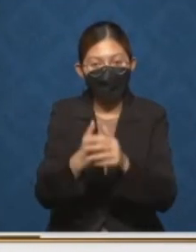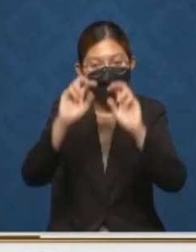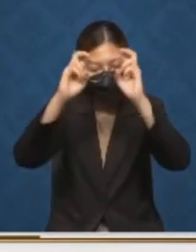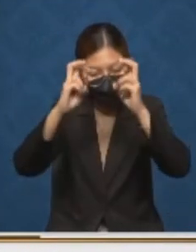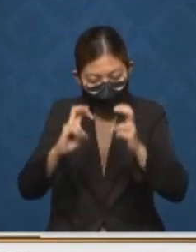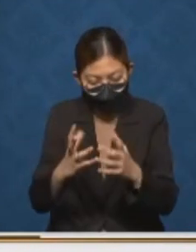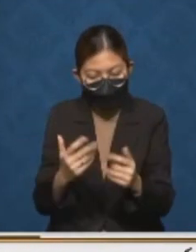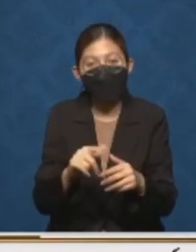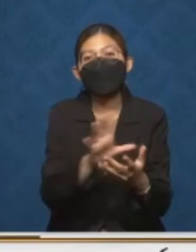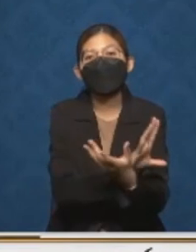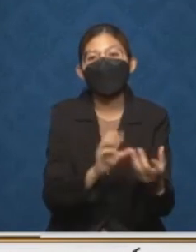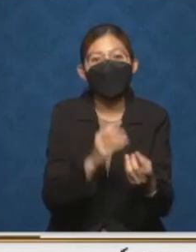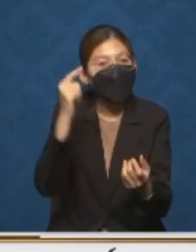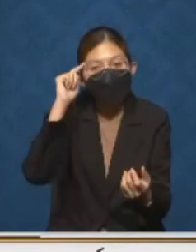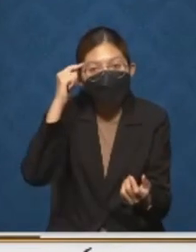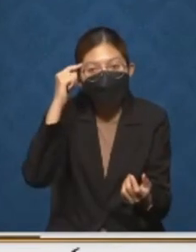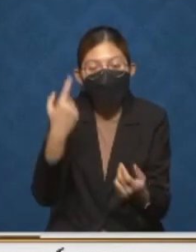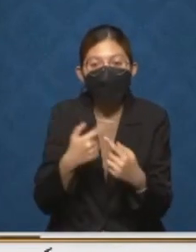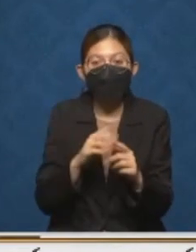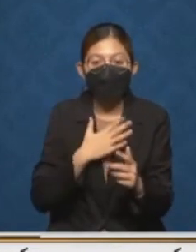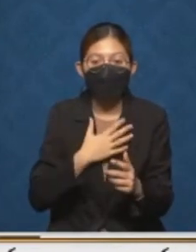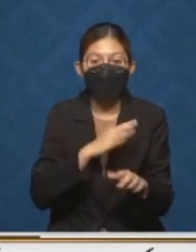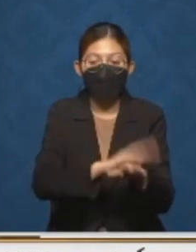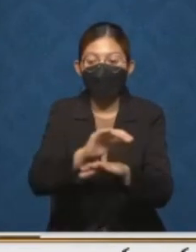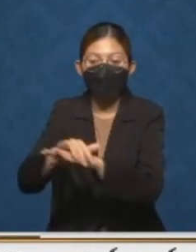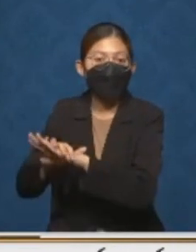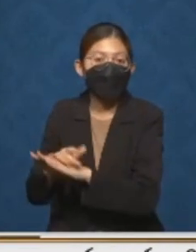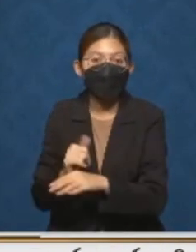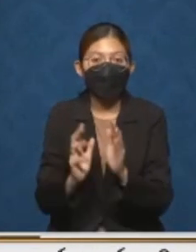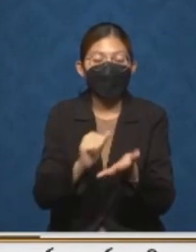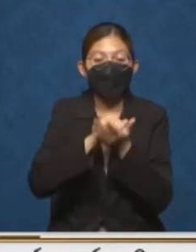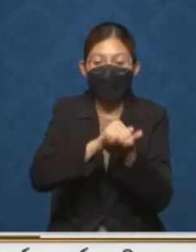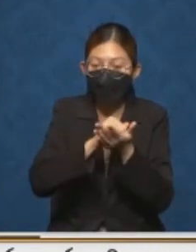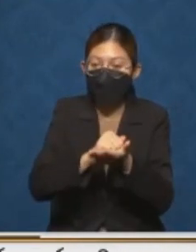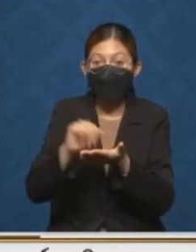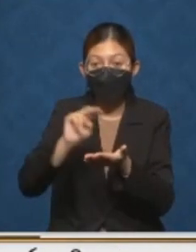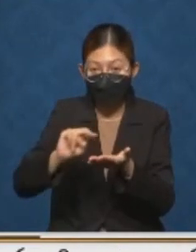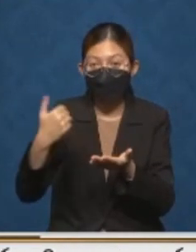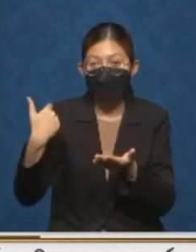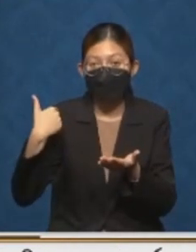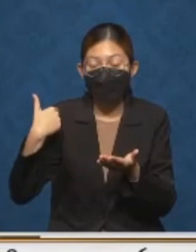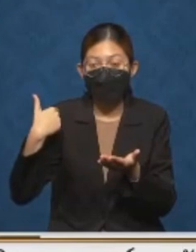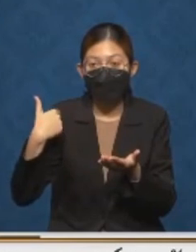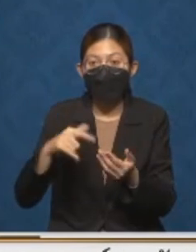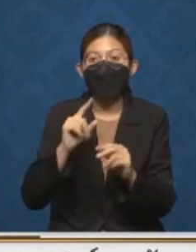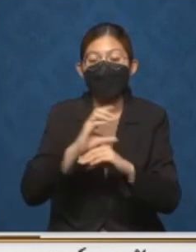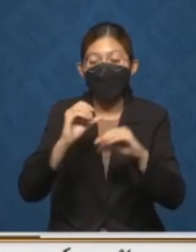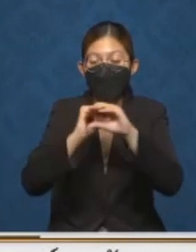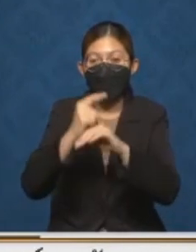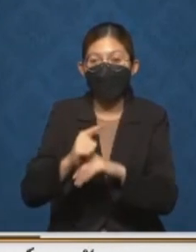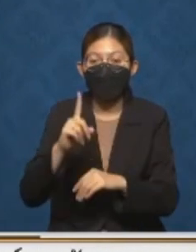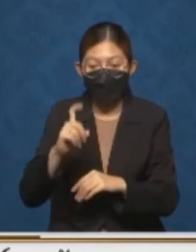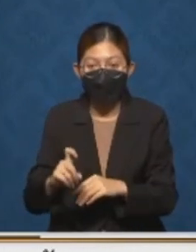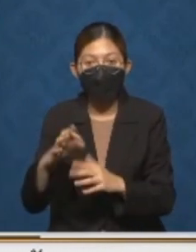สัคมไม่ทราบ แตผมกประดroom señ estratég Radi้กัพนปรช examined จะตใช้บริการนั่นก็คือ โรงการ tàiแล้ได